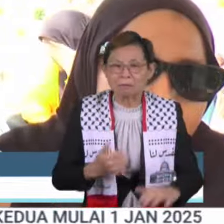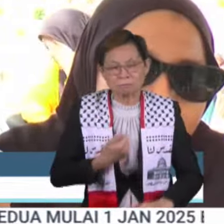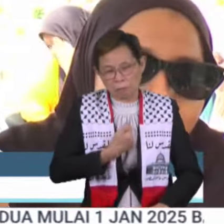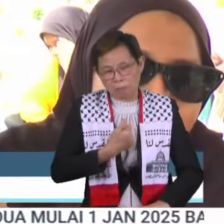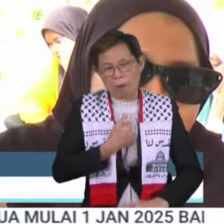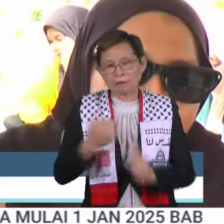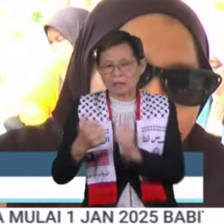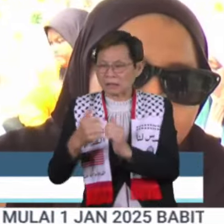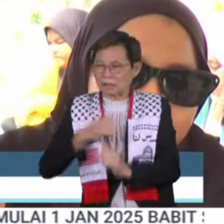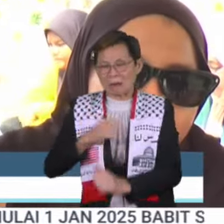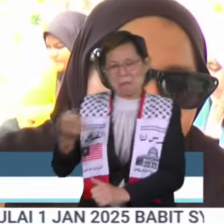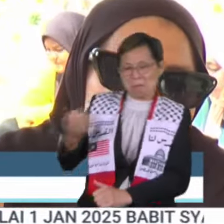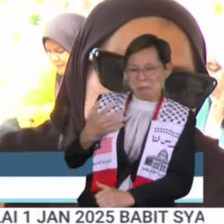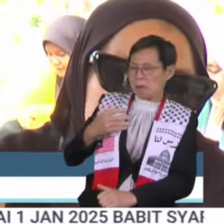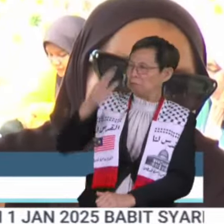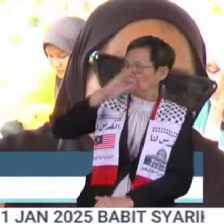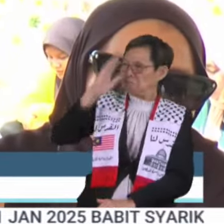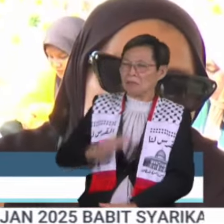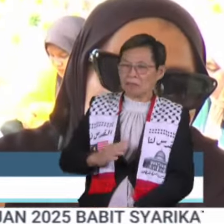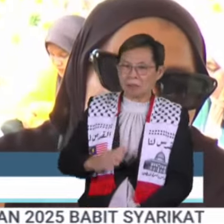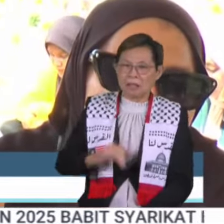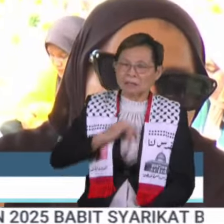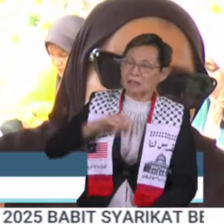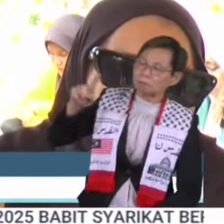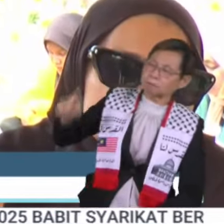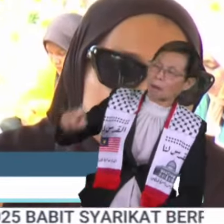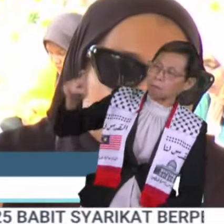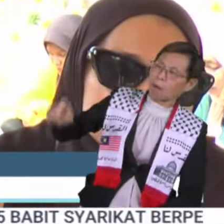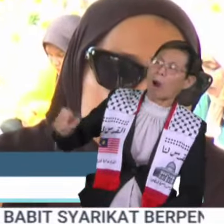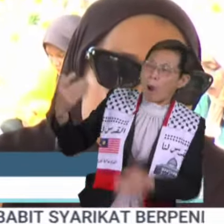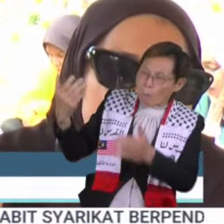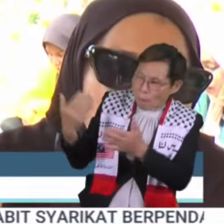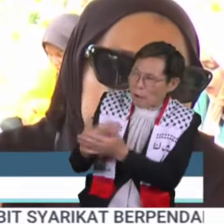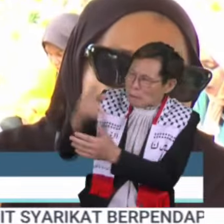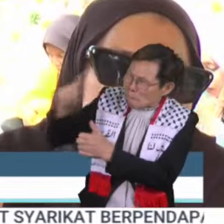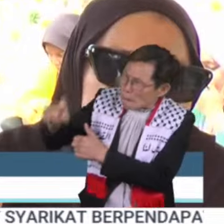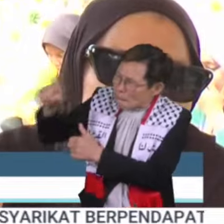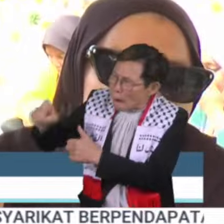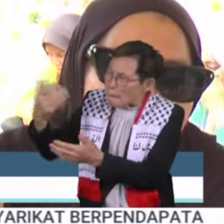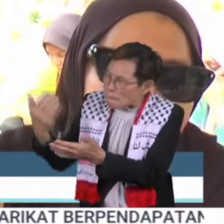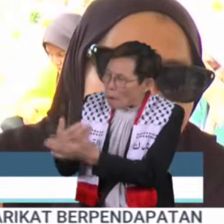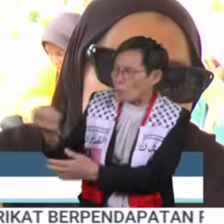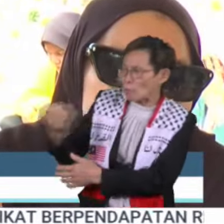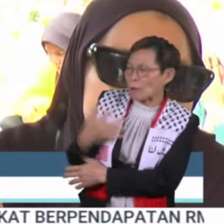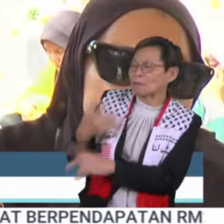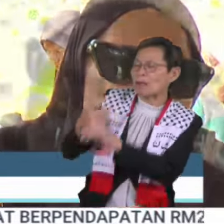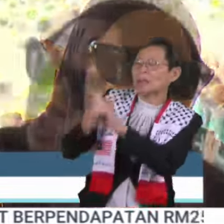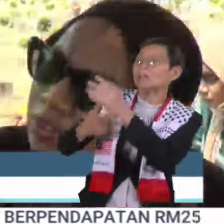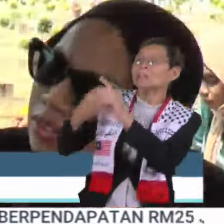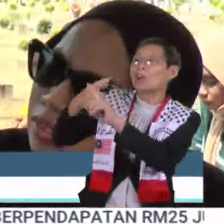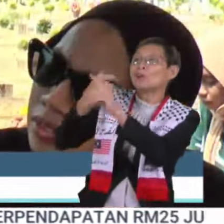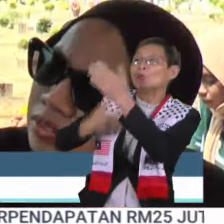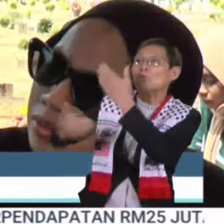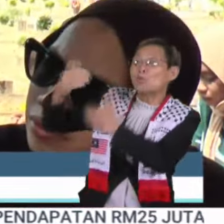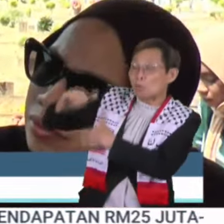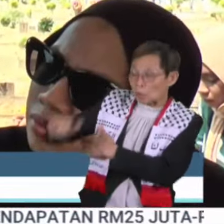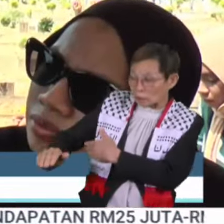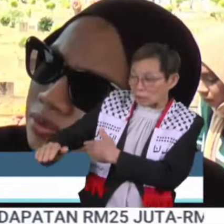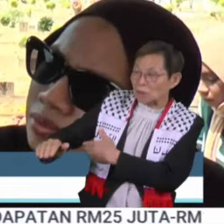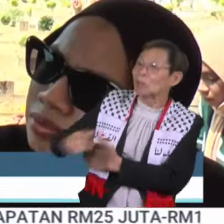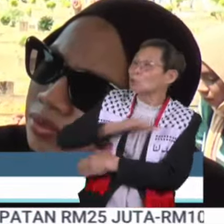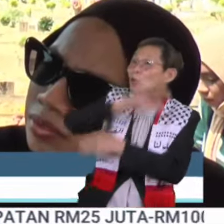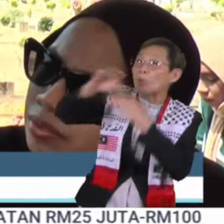sendirilah dengan saya pun dia tak beritahu. Kalau saya tanya baru dia beritahu. Dia macam itulah daripada kecil macam itu. Dia cuma tiga